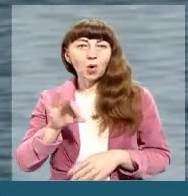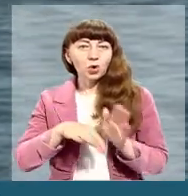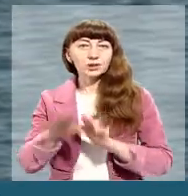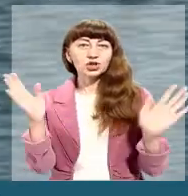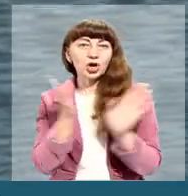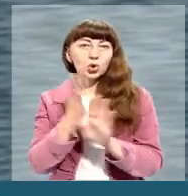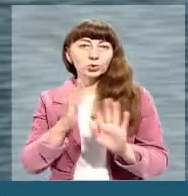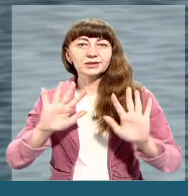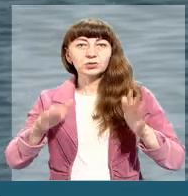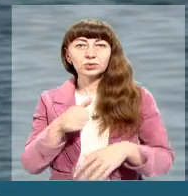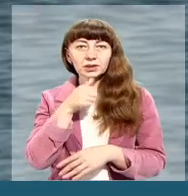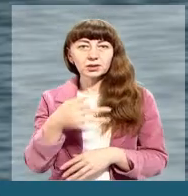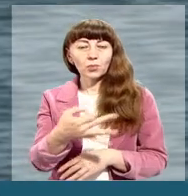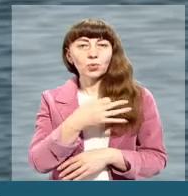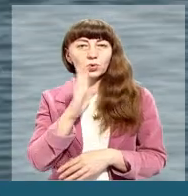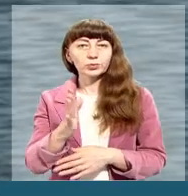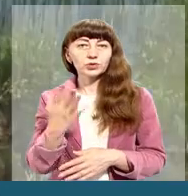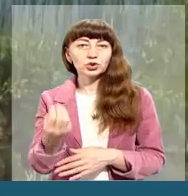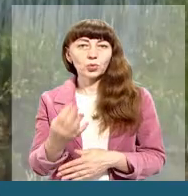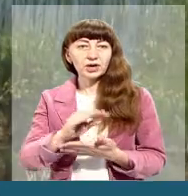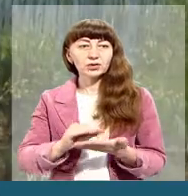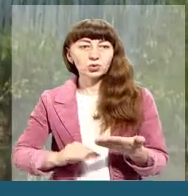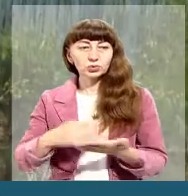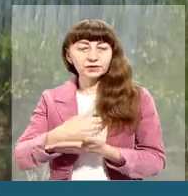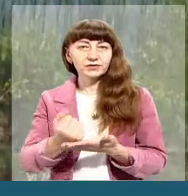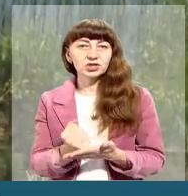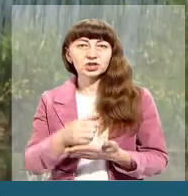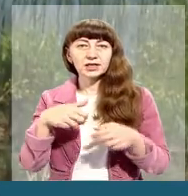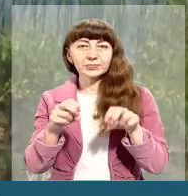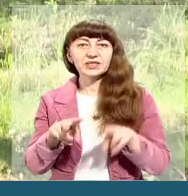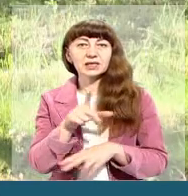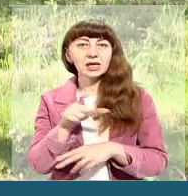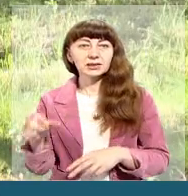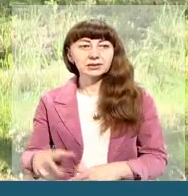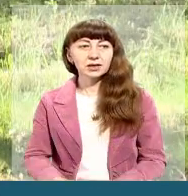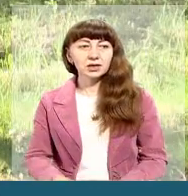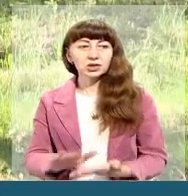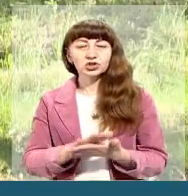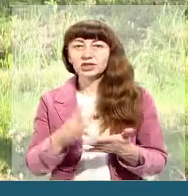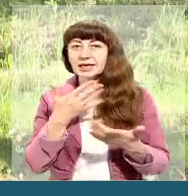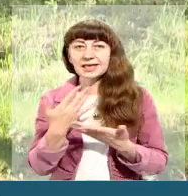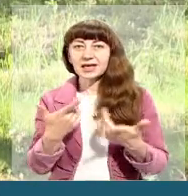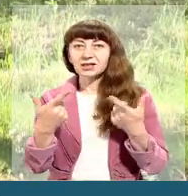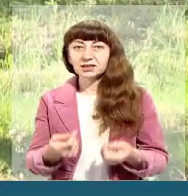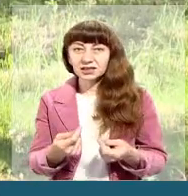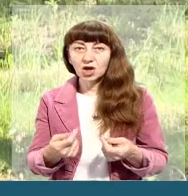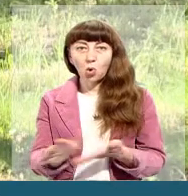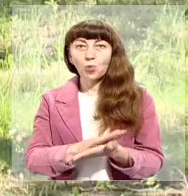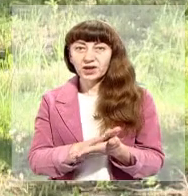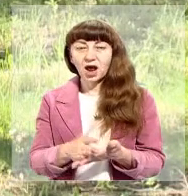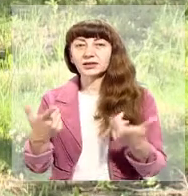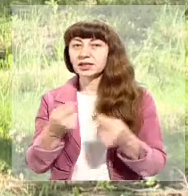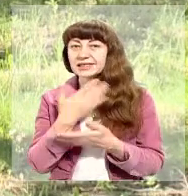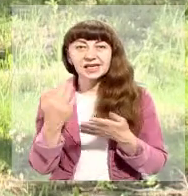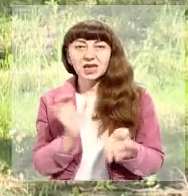улучшению экологической ситуации региона будет продолжена, утверждают специалисты. Чисто не там, где убирают, а там, где не мусорят.